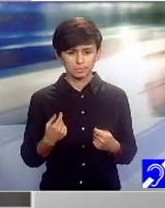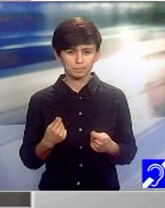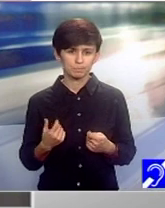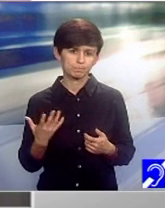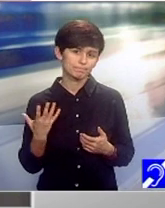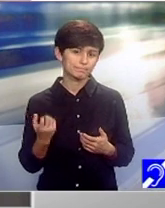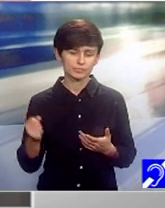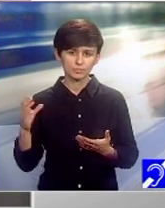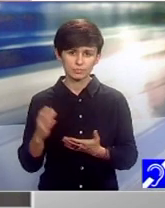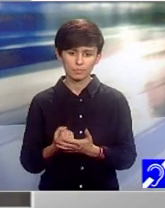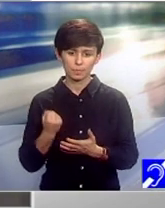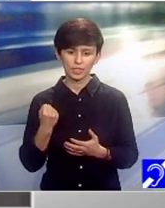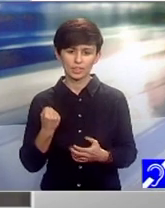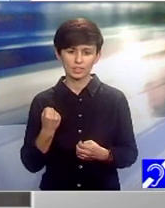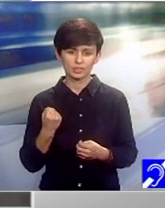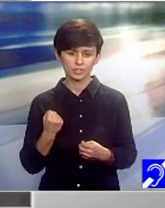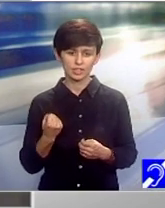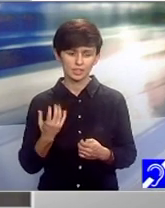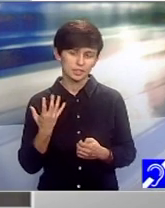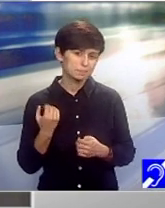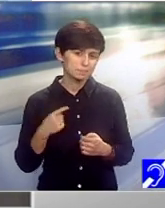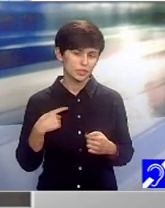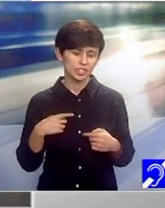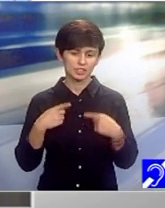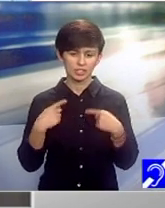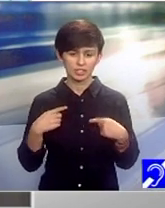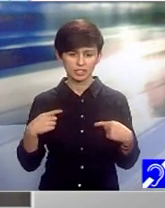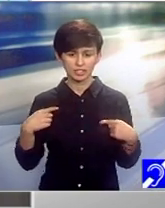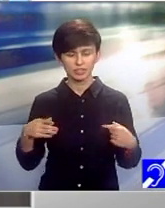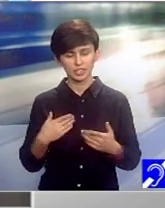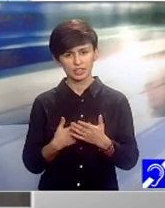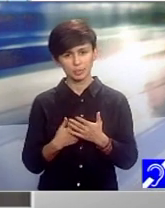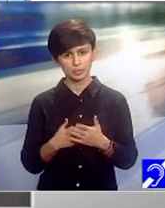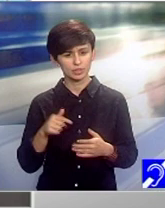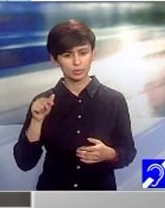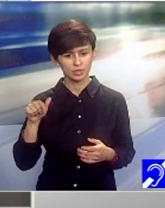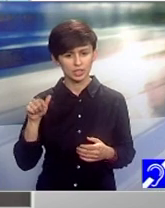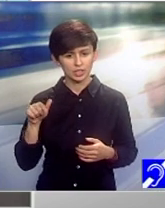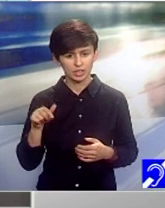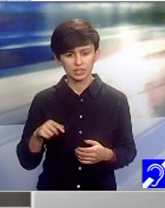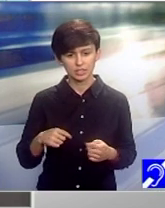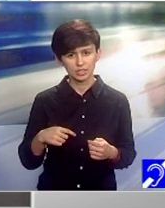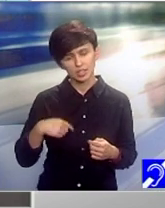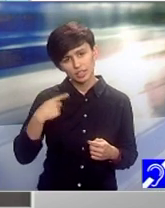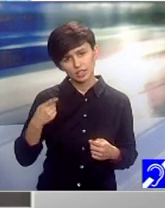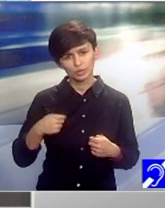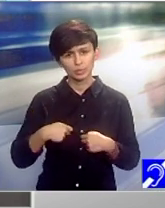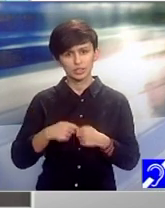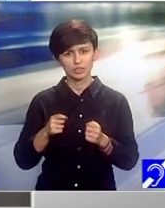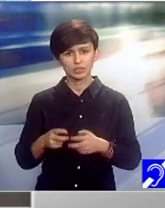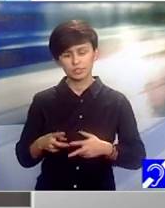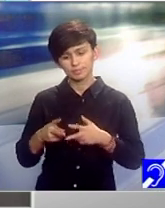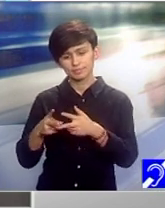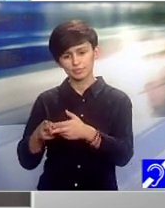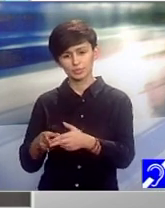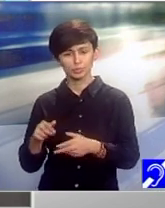ce ai câștigat? Ce e diferit pentru Emi după tot acest drum parcurs?